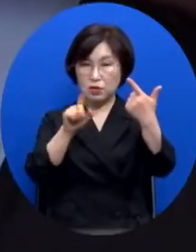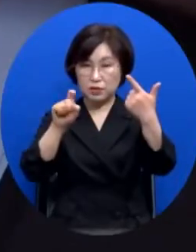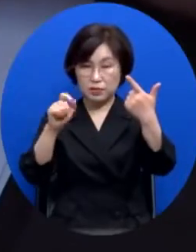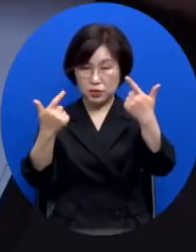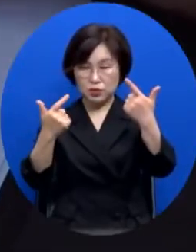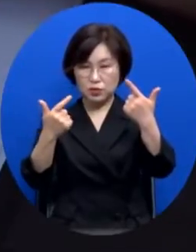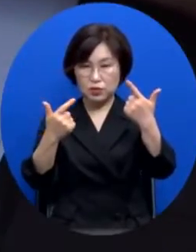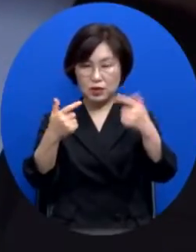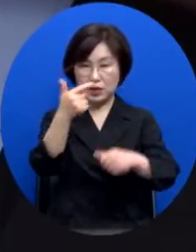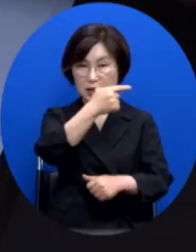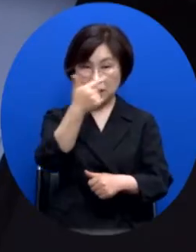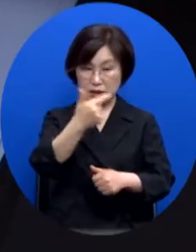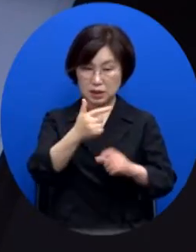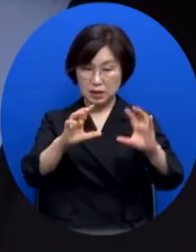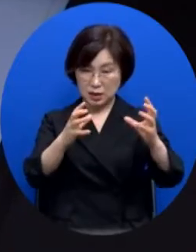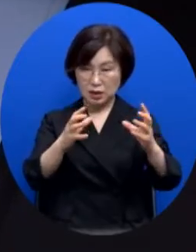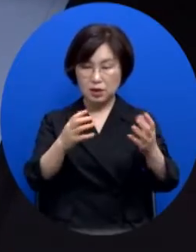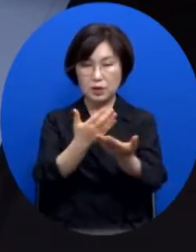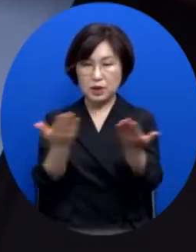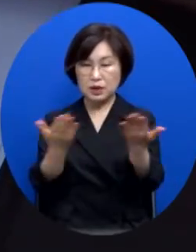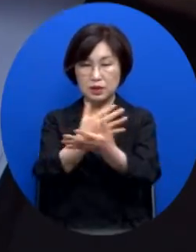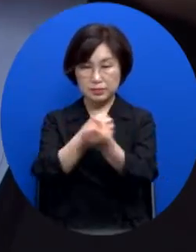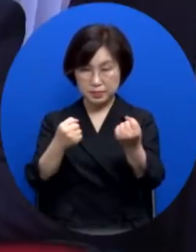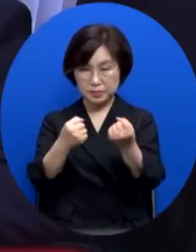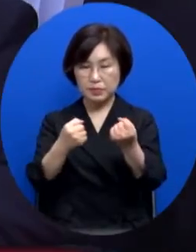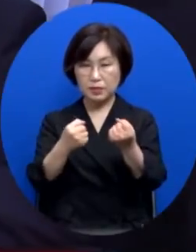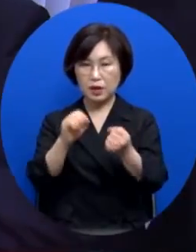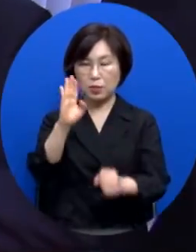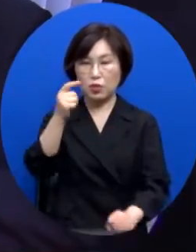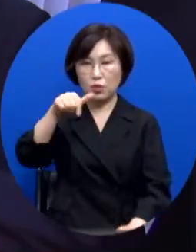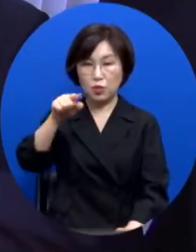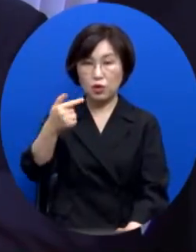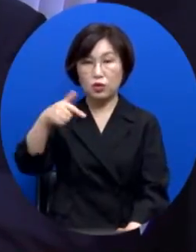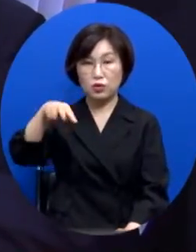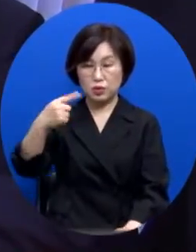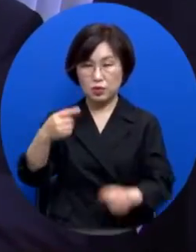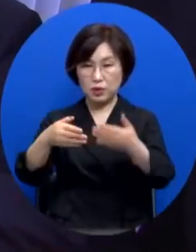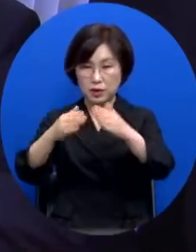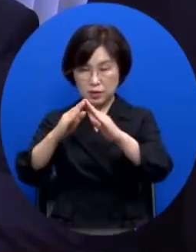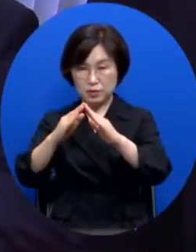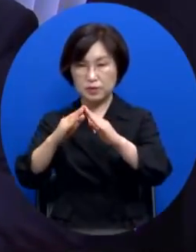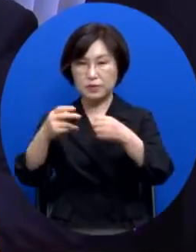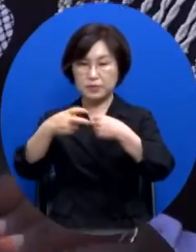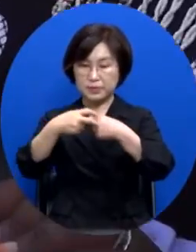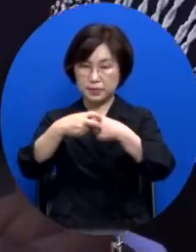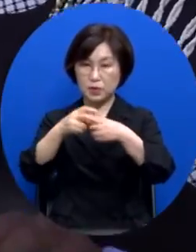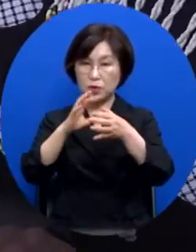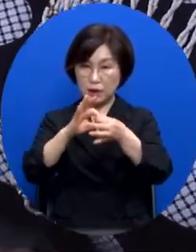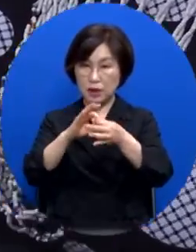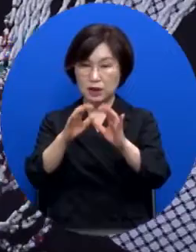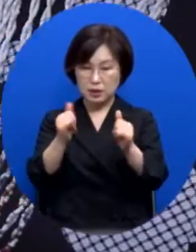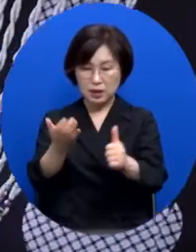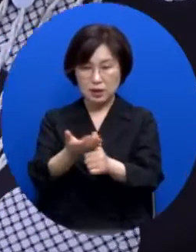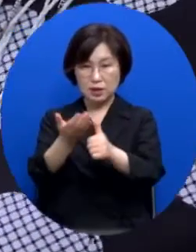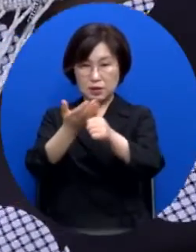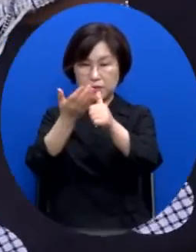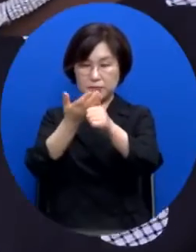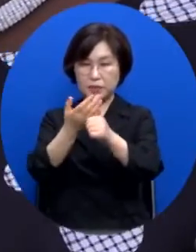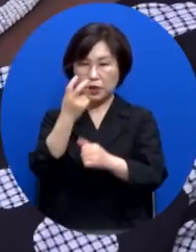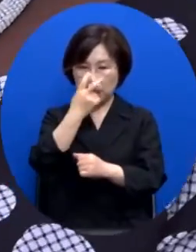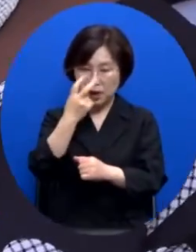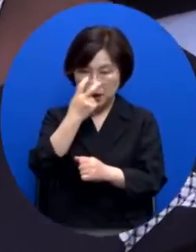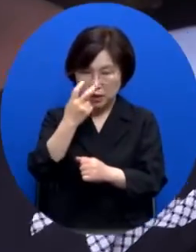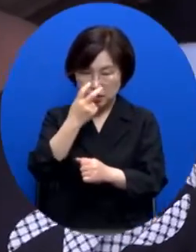주정부와 업무협약을 맺고 키카 tt 국립 보건 수계 소와 현지 의료 종사자 양성 보건 서비스 관리